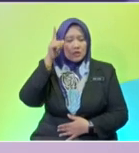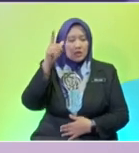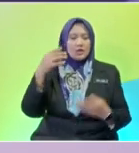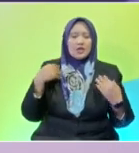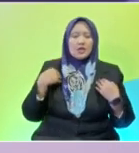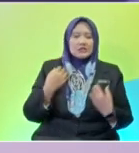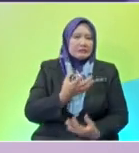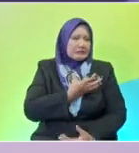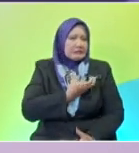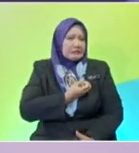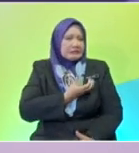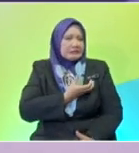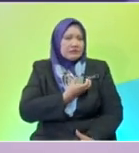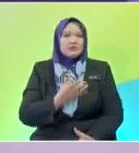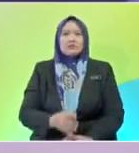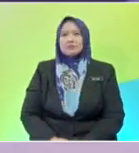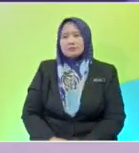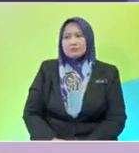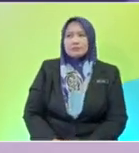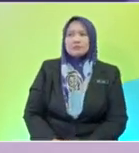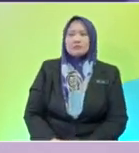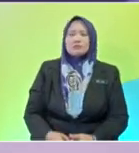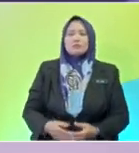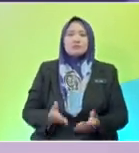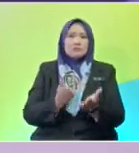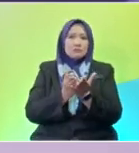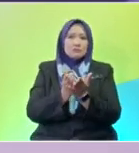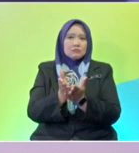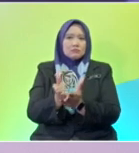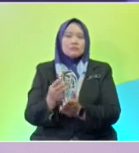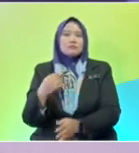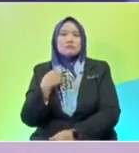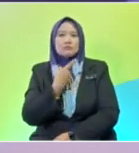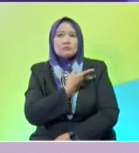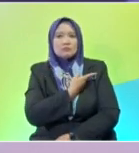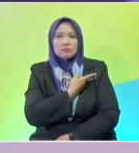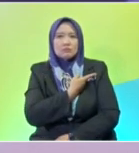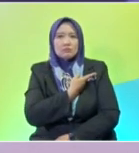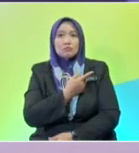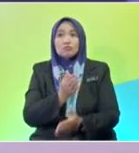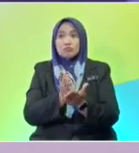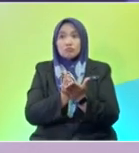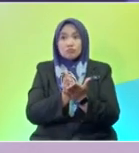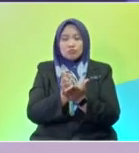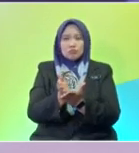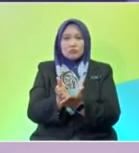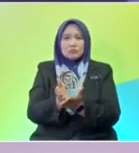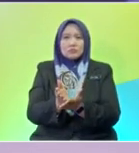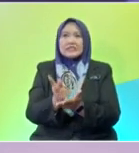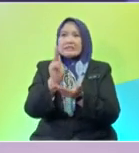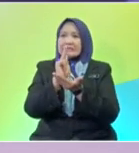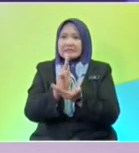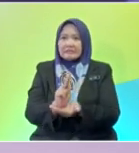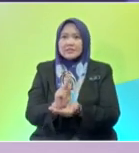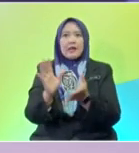seterusnya kita akan ke kesan pengambilan makanan tidak berkhasiat Oke kalau